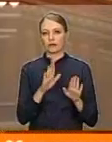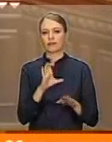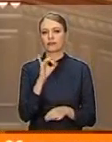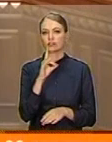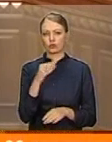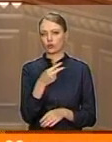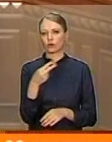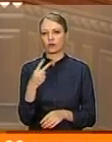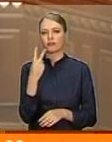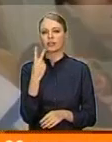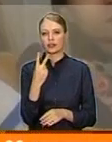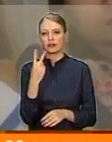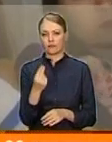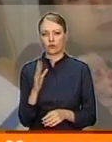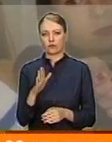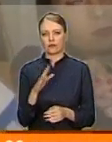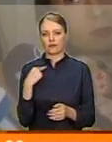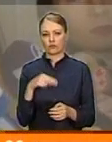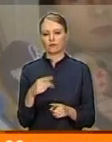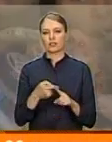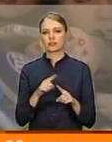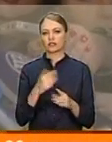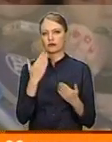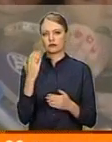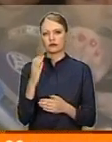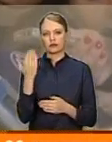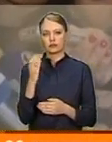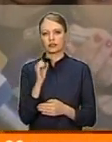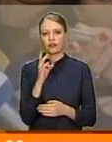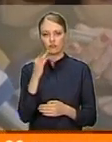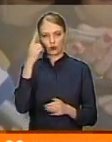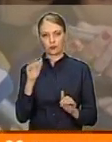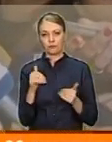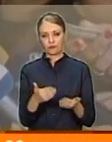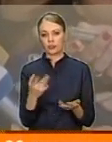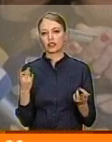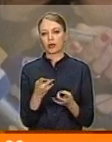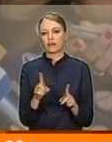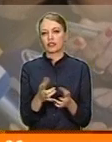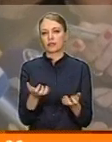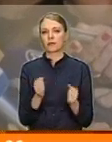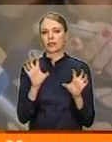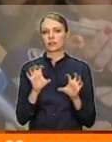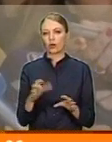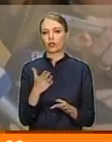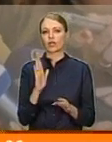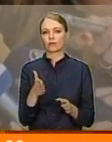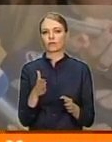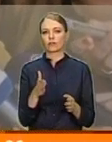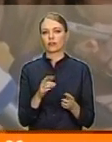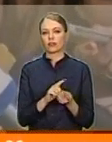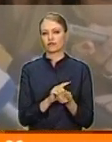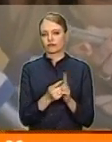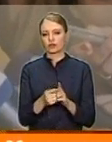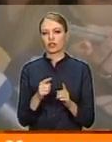СІЗО дорівнює двом у тюрмі. Це є ініціатива Надії Савченко. Потрібно все-таки приймати закон, який буде гуманізувати